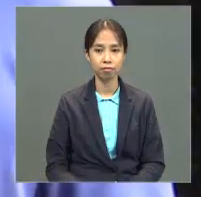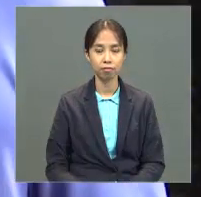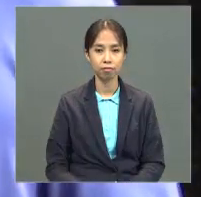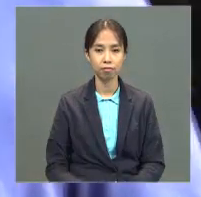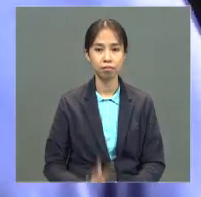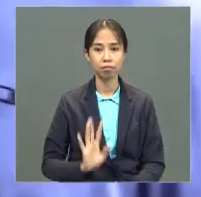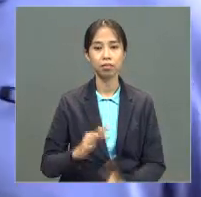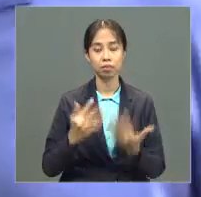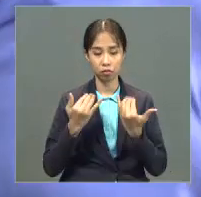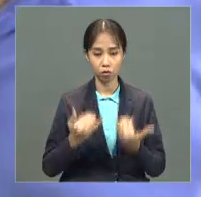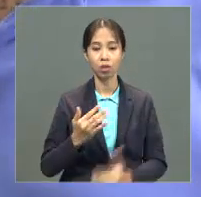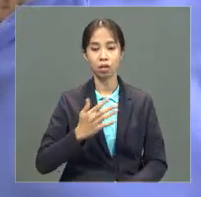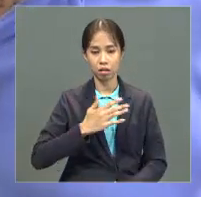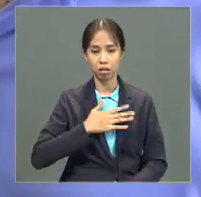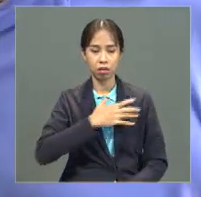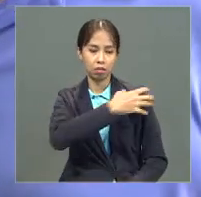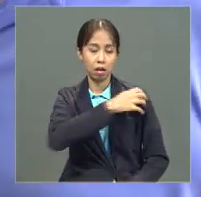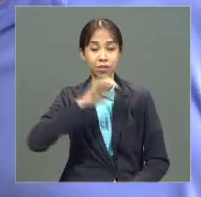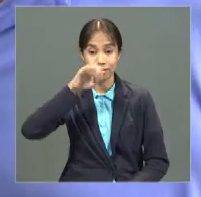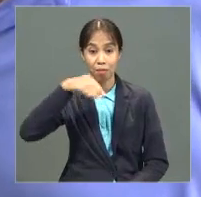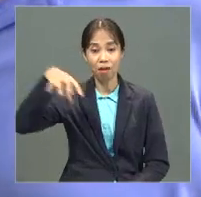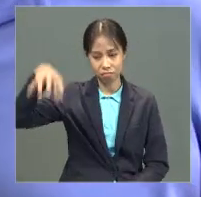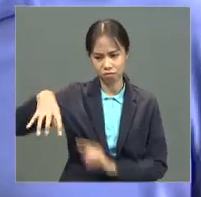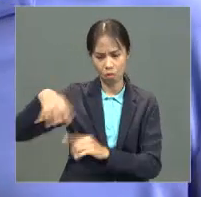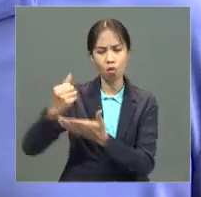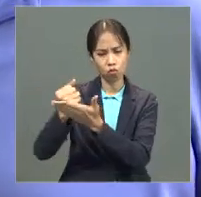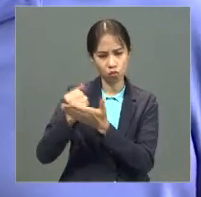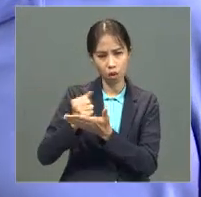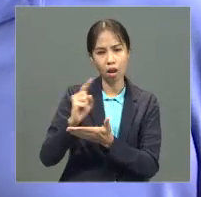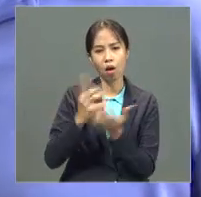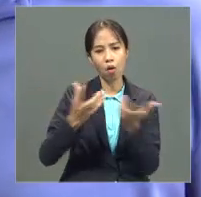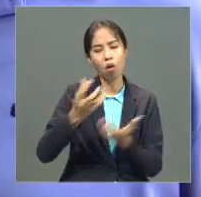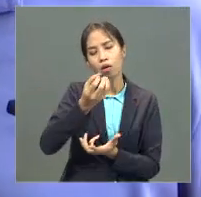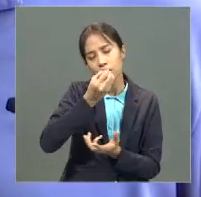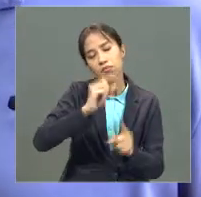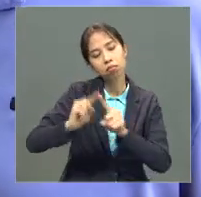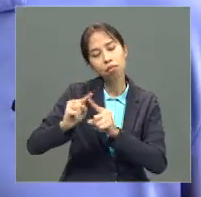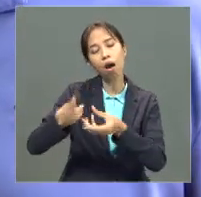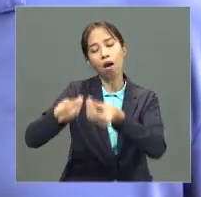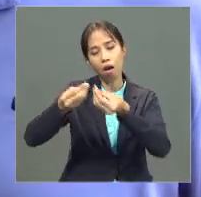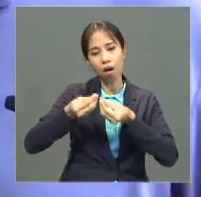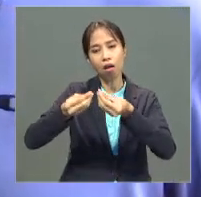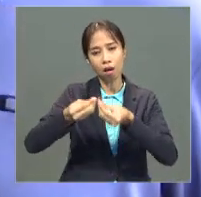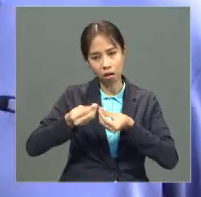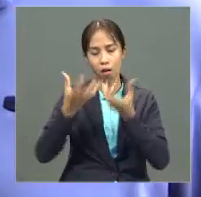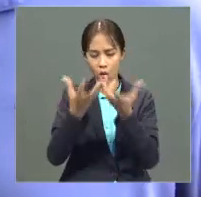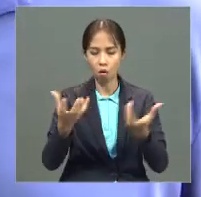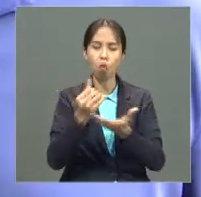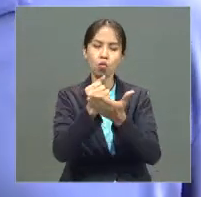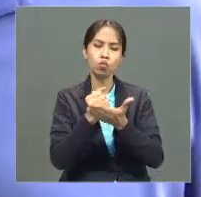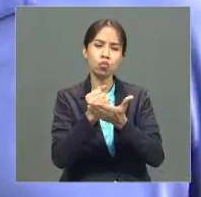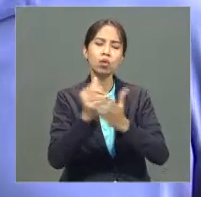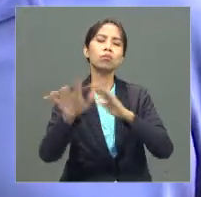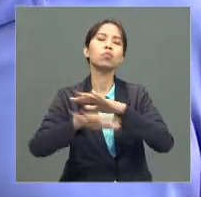ทางตอนนี้ทางเทศบาลก็ช่วยแบบมีกับข้าวมีอะไรมาให้นะถ้าความช่วยเหลือก็พื้นฐ